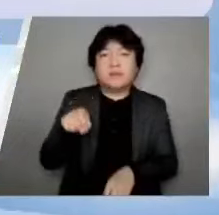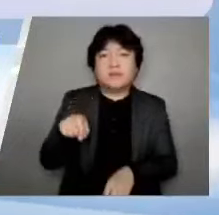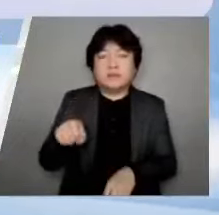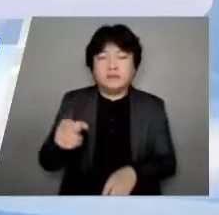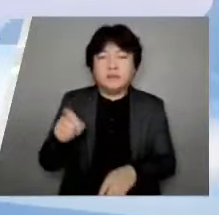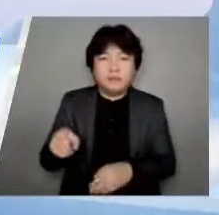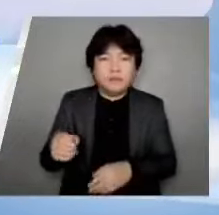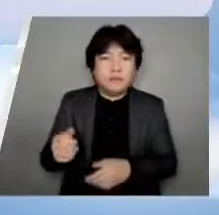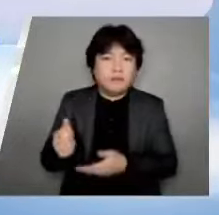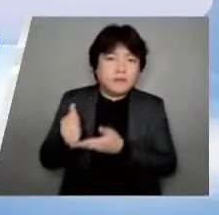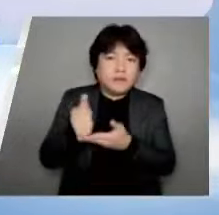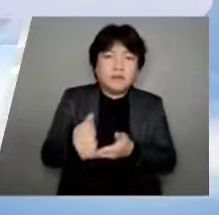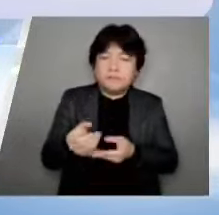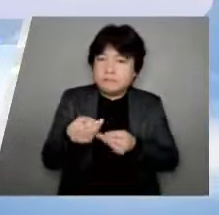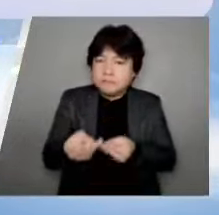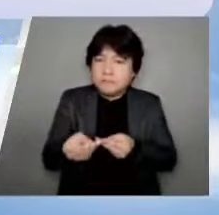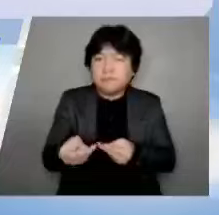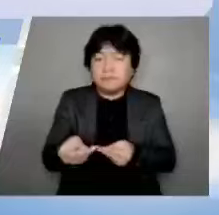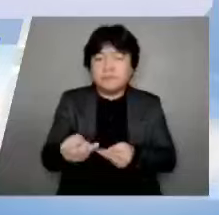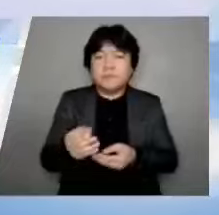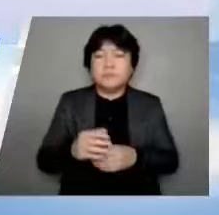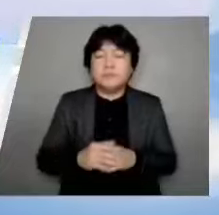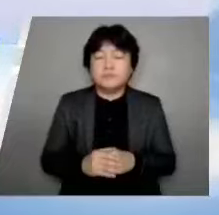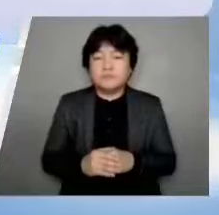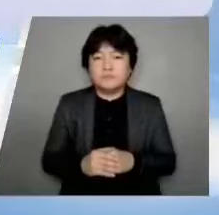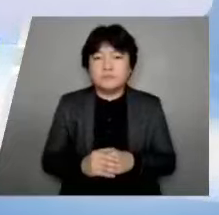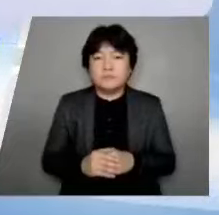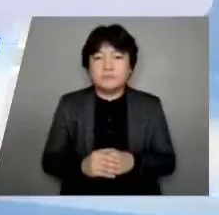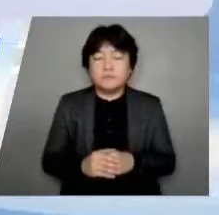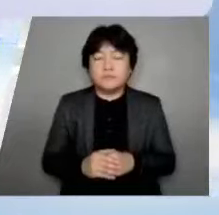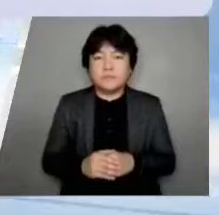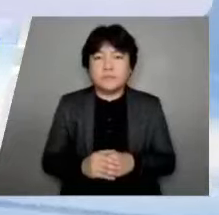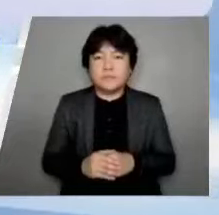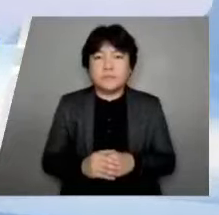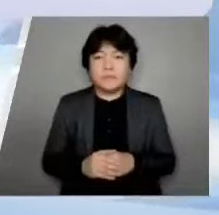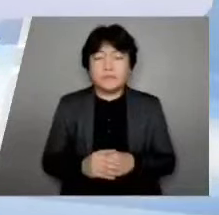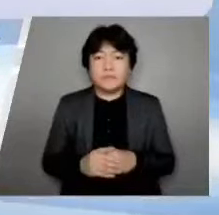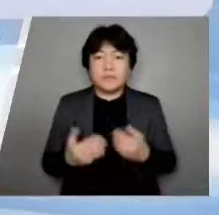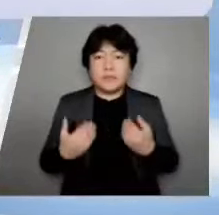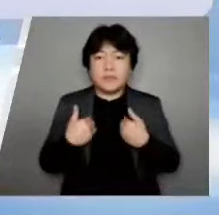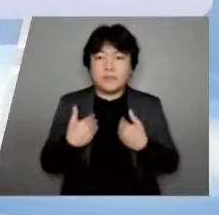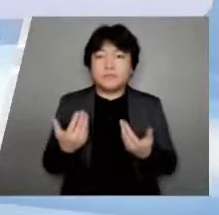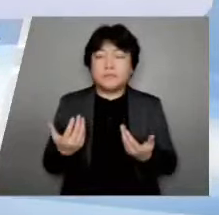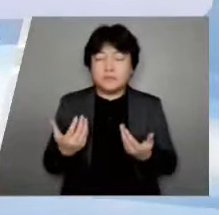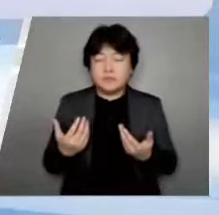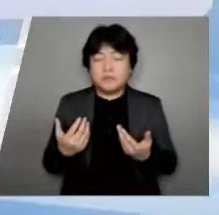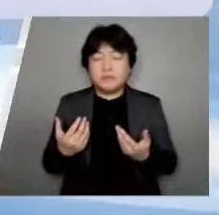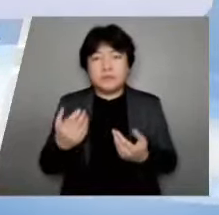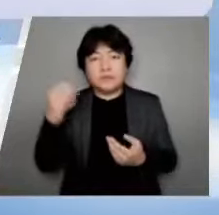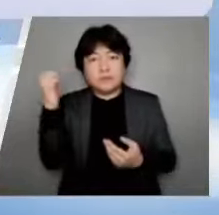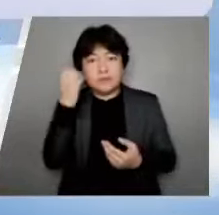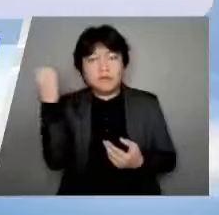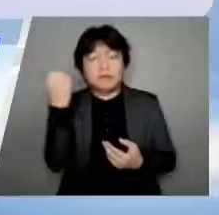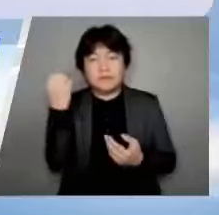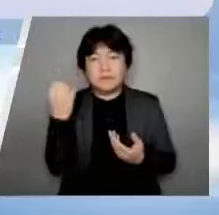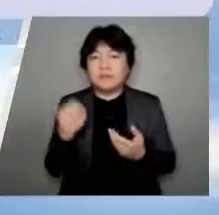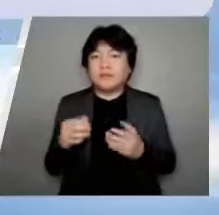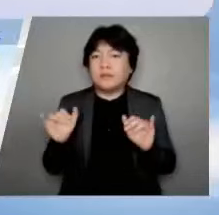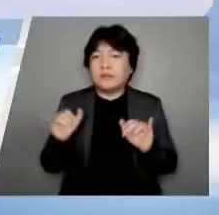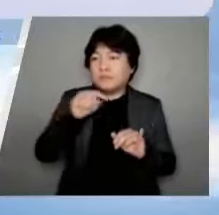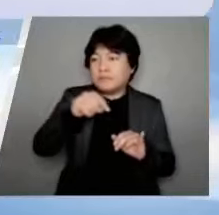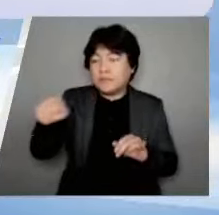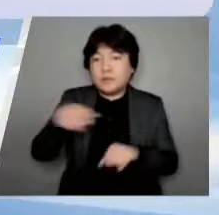na ating mga kababayan, we have elevated po yung alert level status ng NDRIM OCD to red, kasama din po ng mga ibang regional office